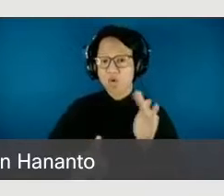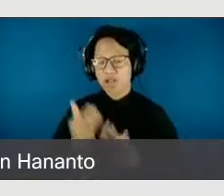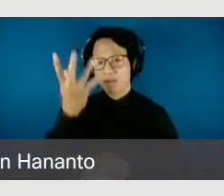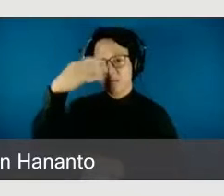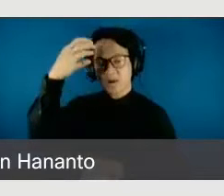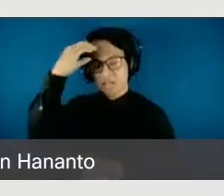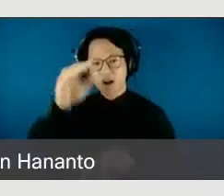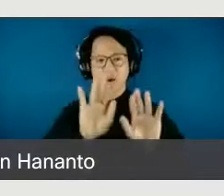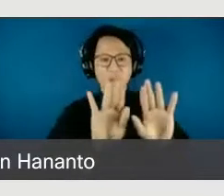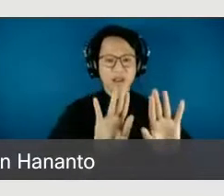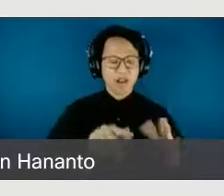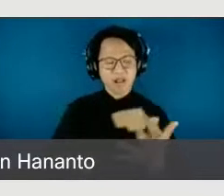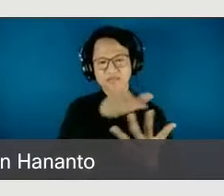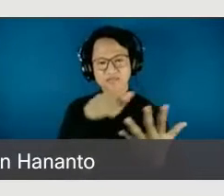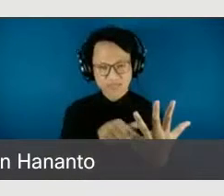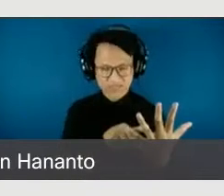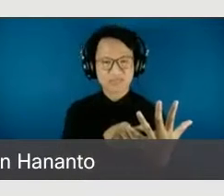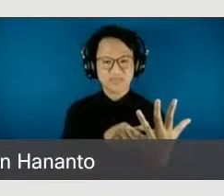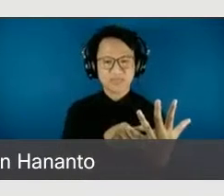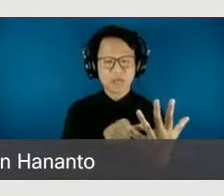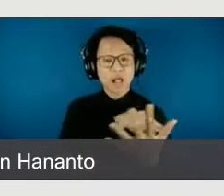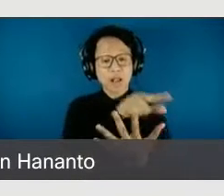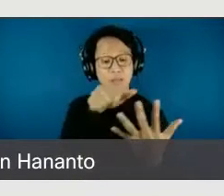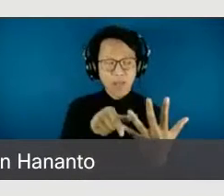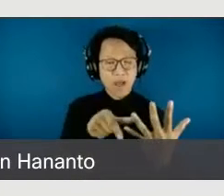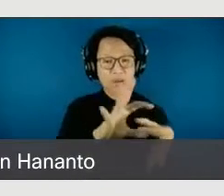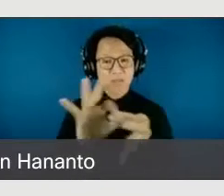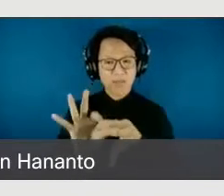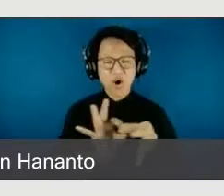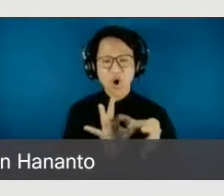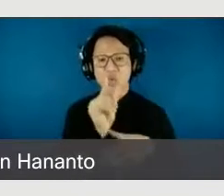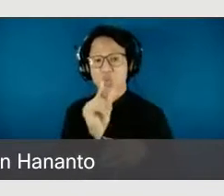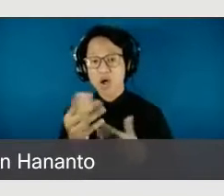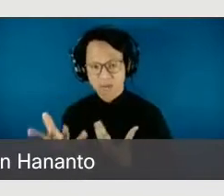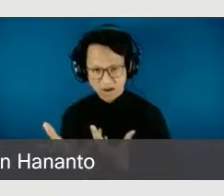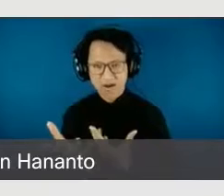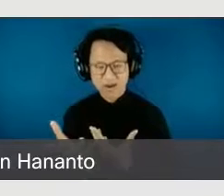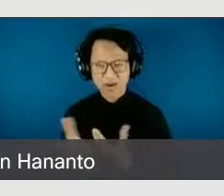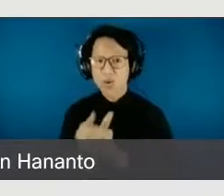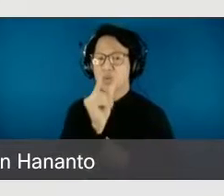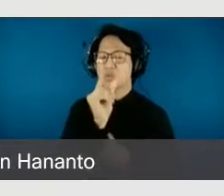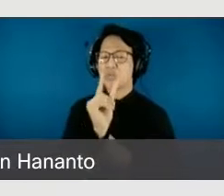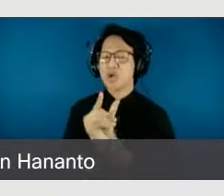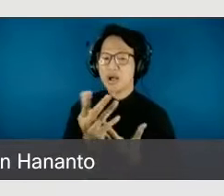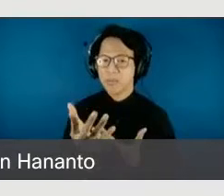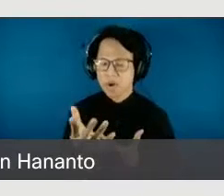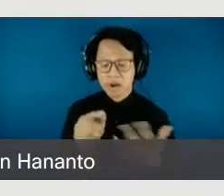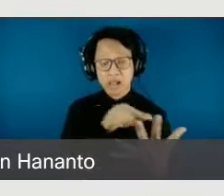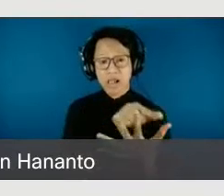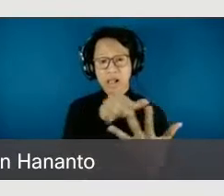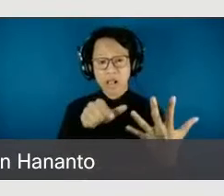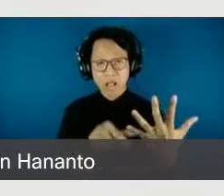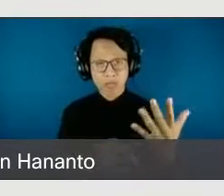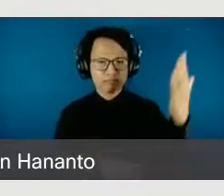dan media. Dan kelima sektor ini berkolaborasi untuk secara umum 5 poin di sebelah kanan